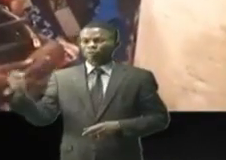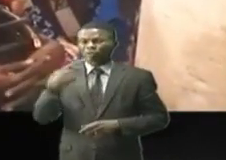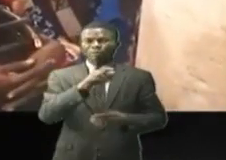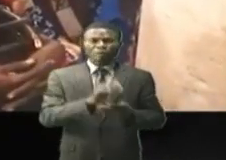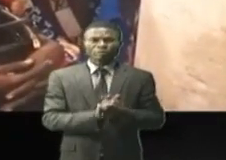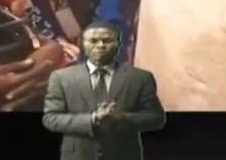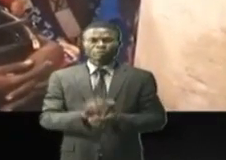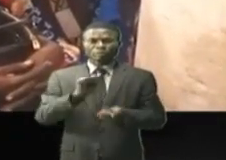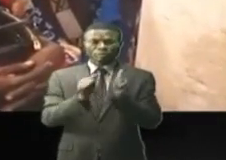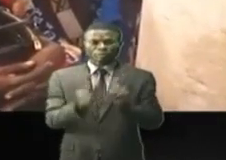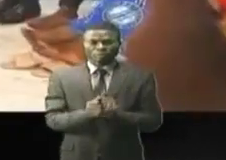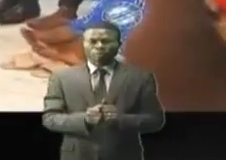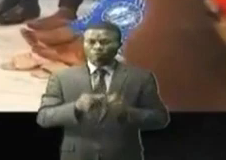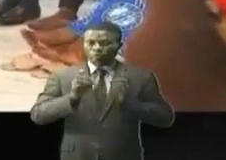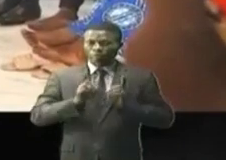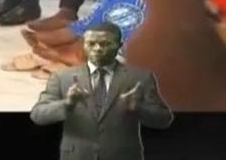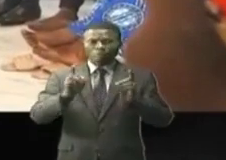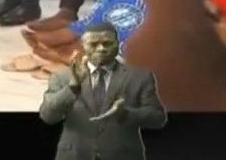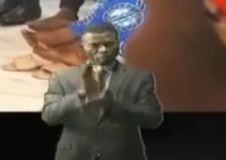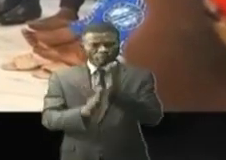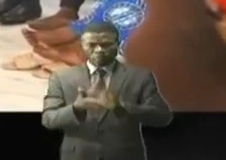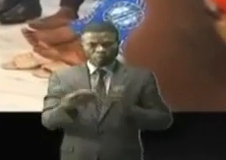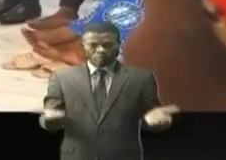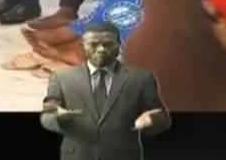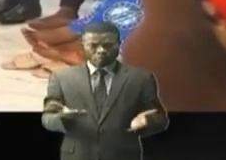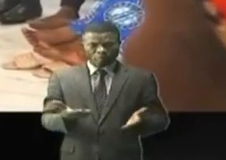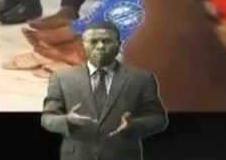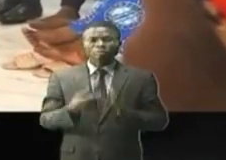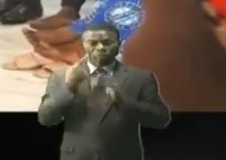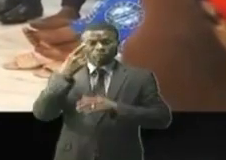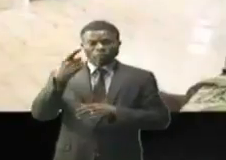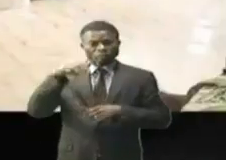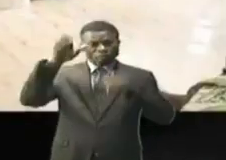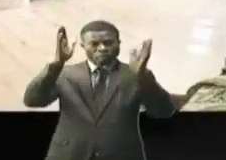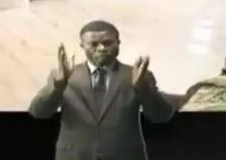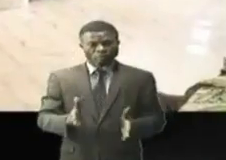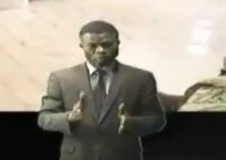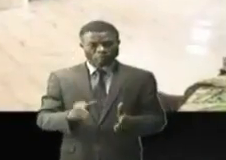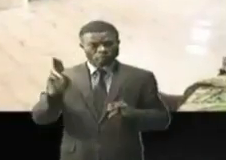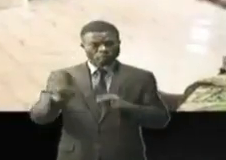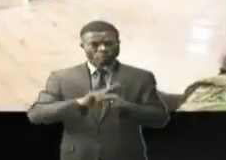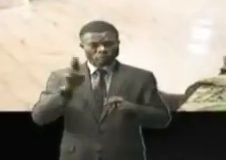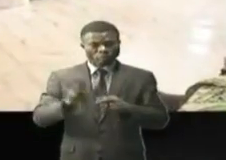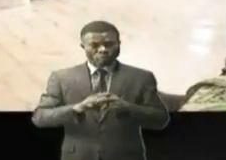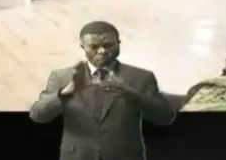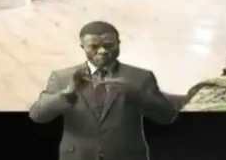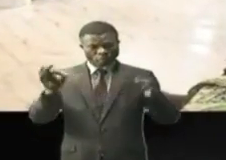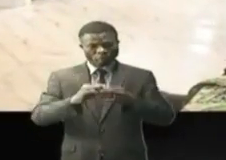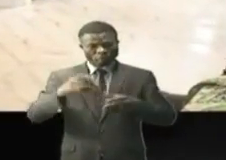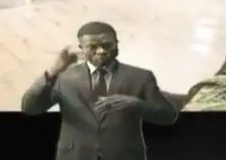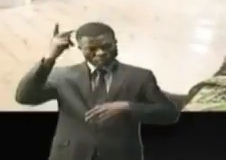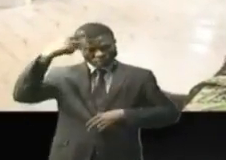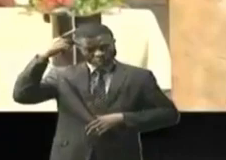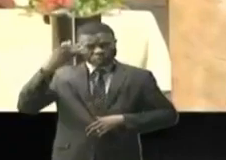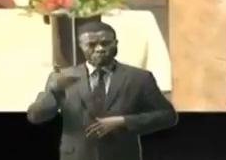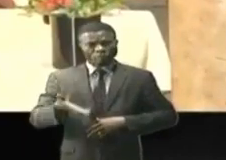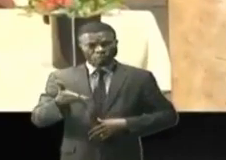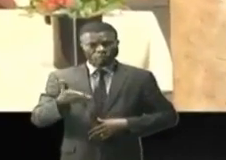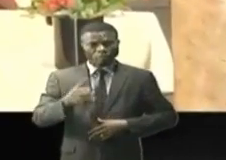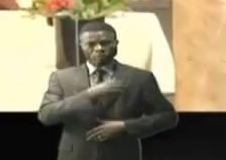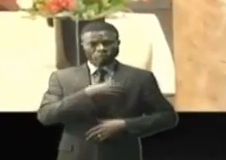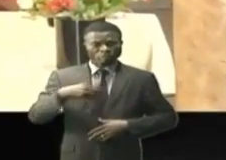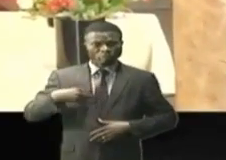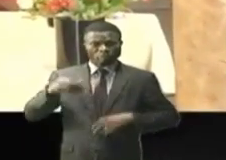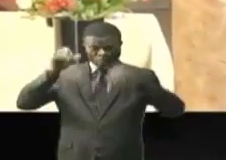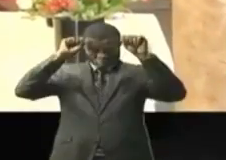sont souvent sans adresse fixe et donc considérés comme étrangers. Appliquant cet adage à la vie politique en RDC, Brigitte